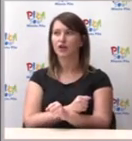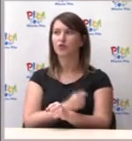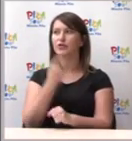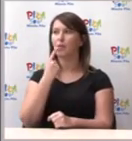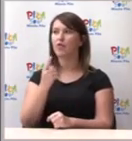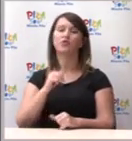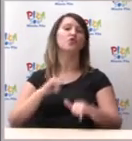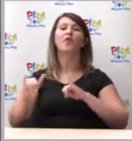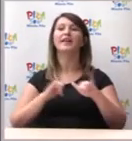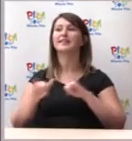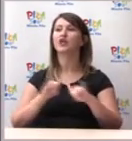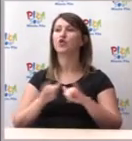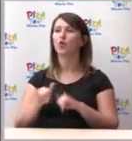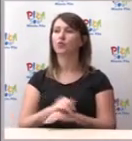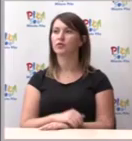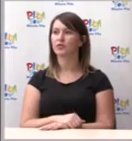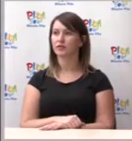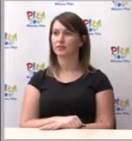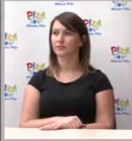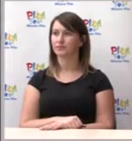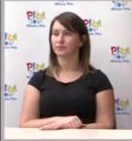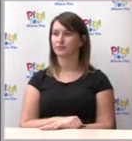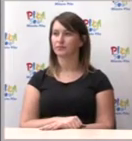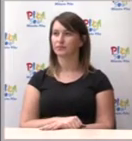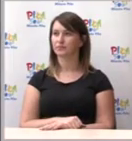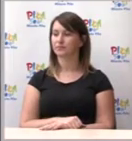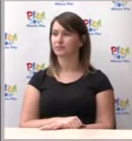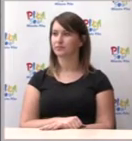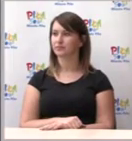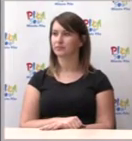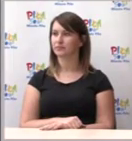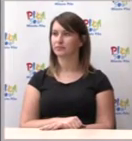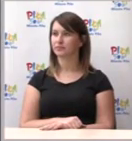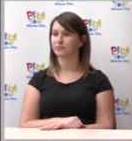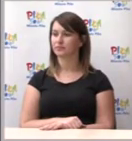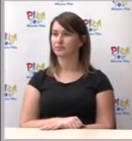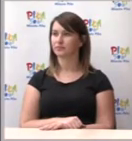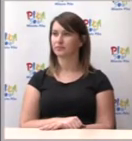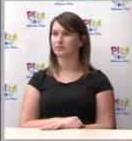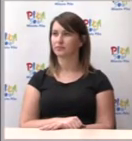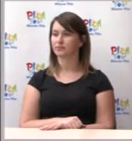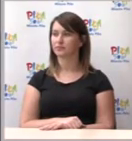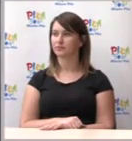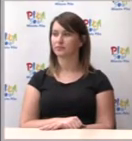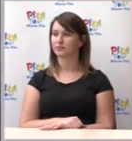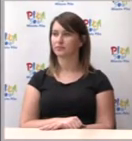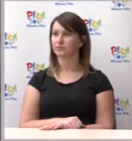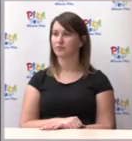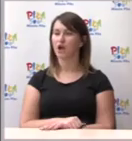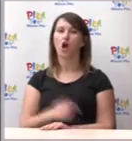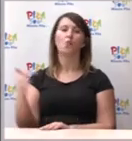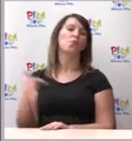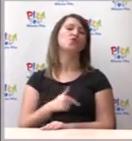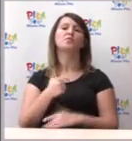zarządzie. Żeby wielce nie przedłużać, konsekwencje były takie, że musieliśmy również dokonać wyceny